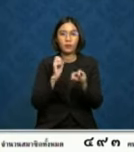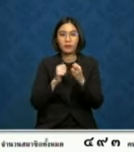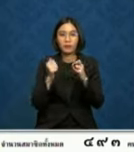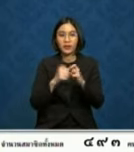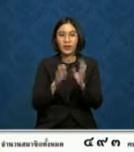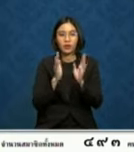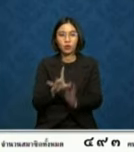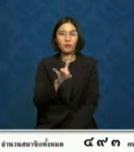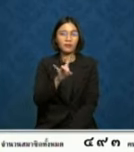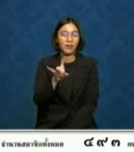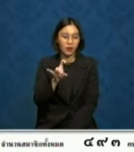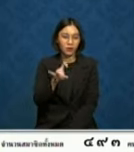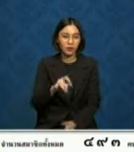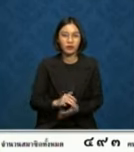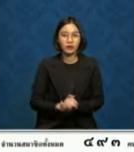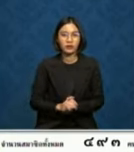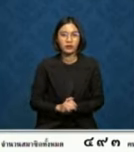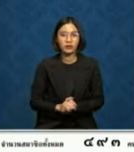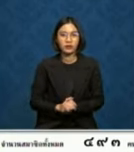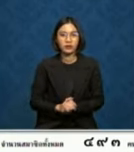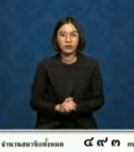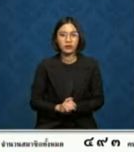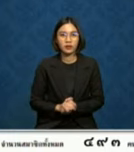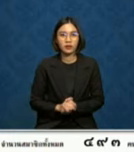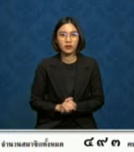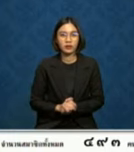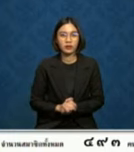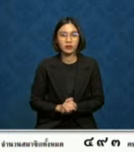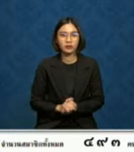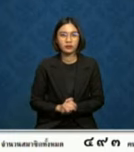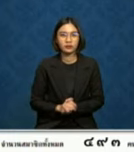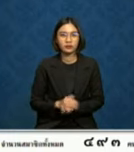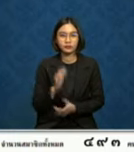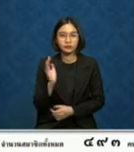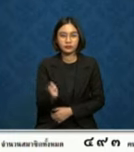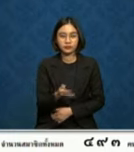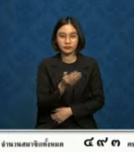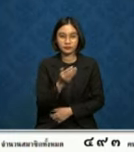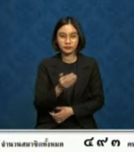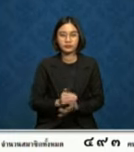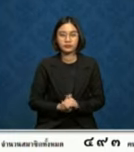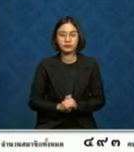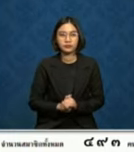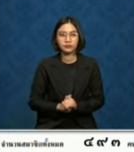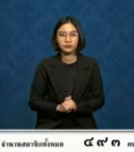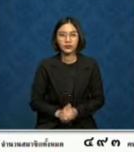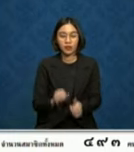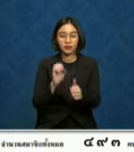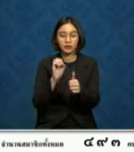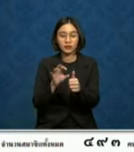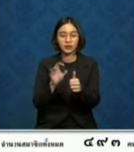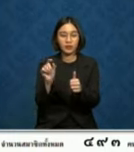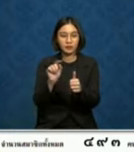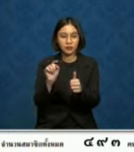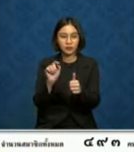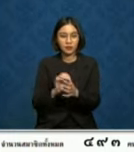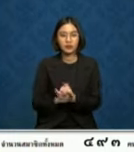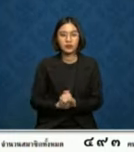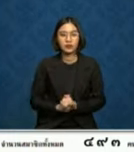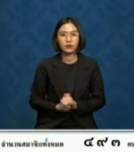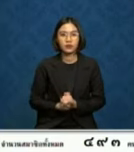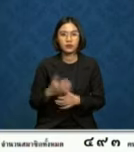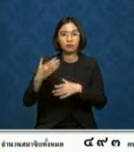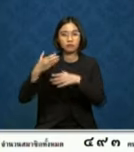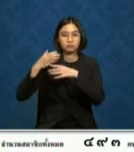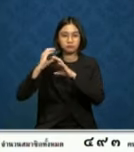800กว่าคนนะครับเอ่อสลดต่อไปเลยนะครับเพราะงั้นข้อเสนอของผมก็คือว่าขอ